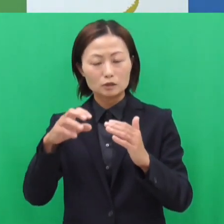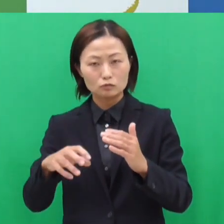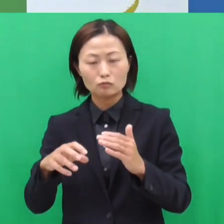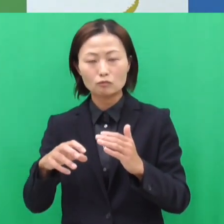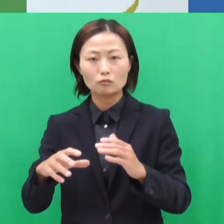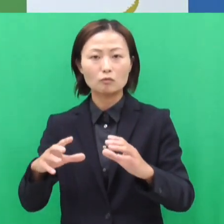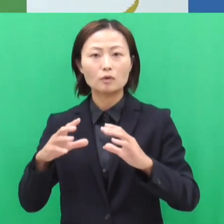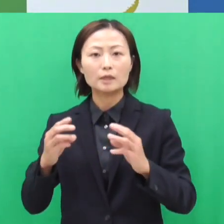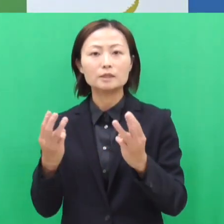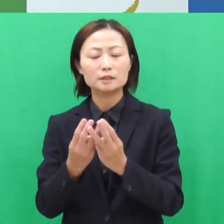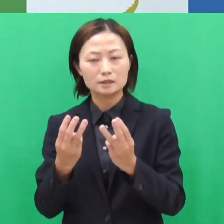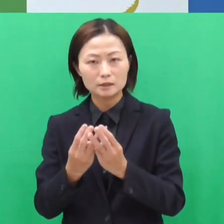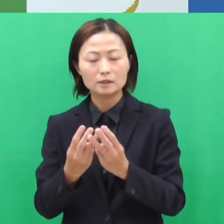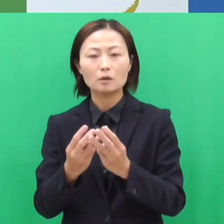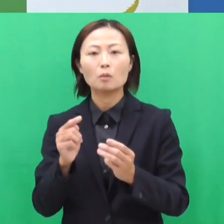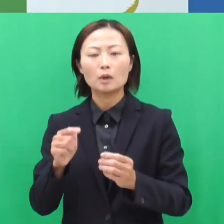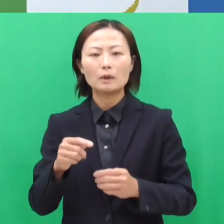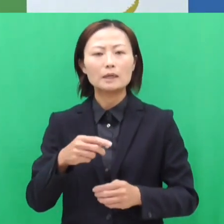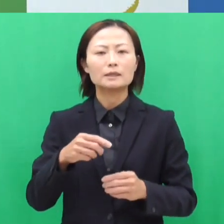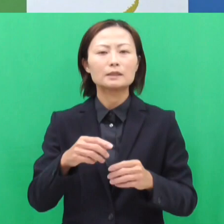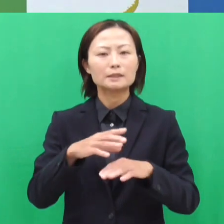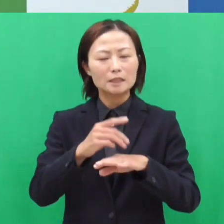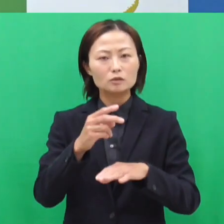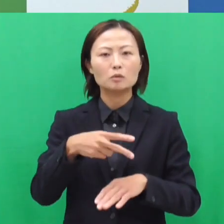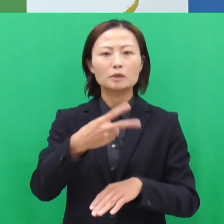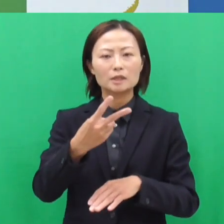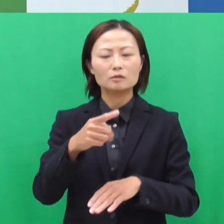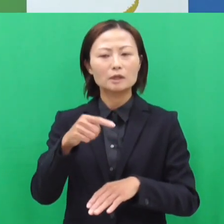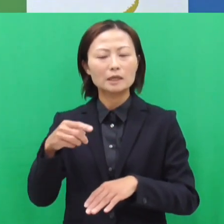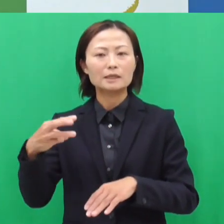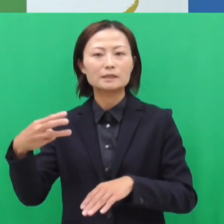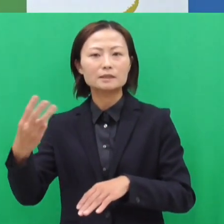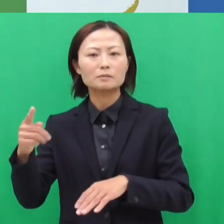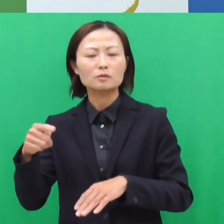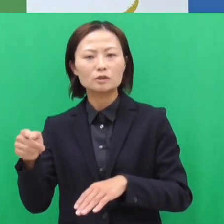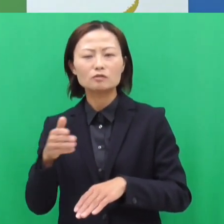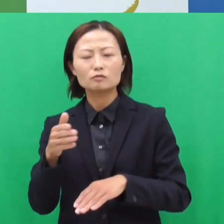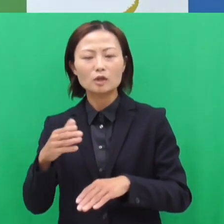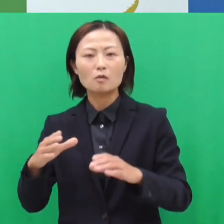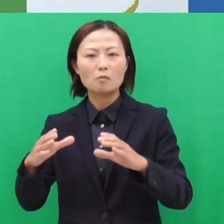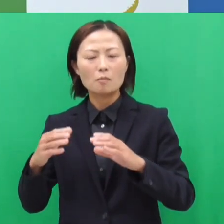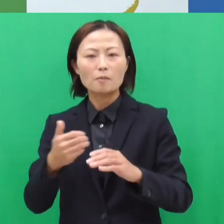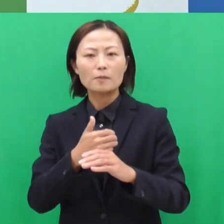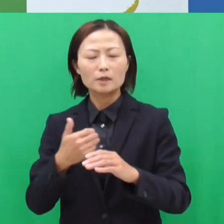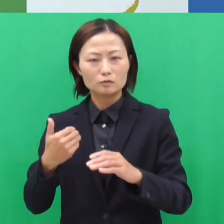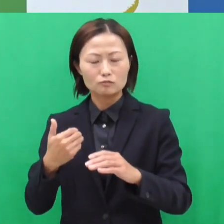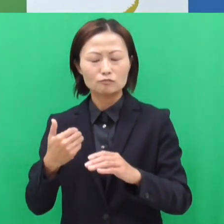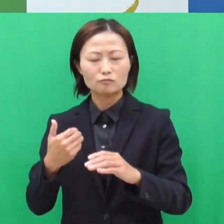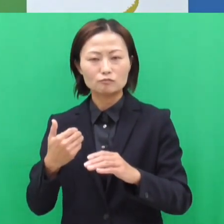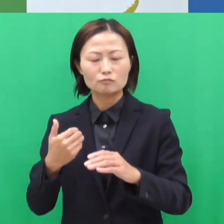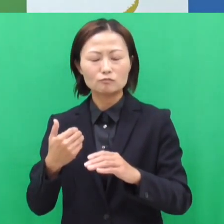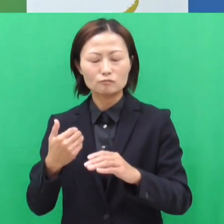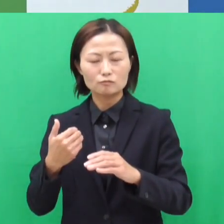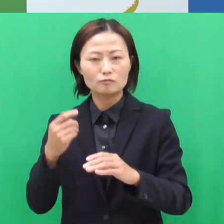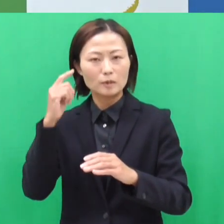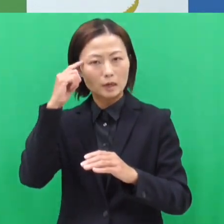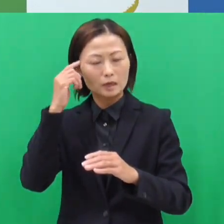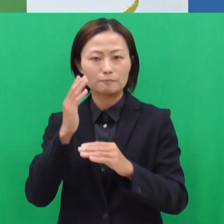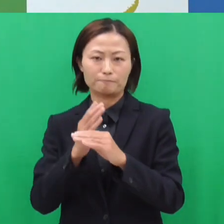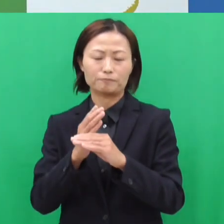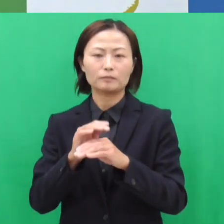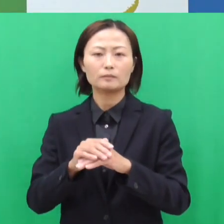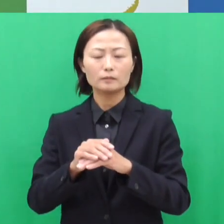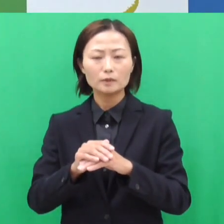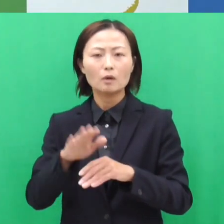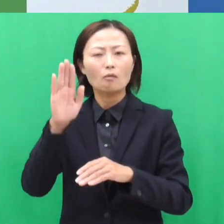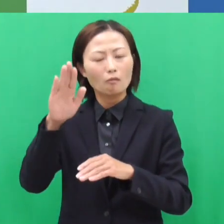最初は客から300人程度で開始したいと考えておりましたあと会場の機能によって